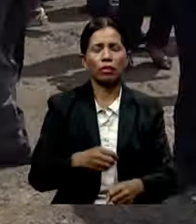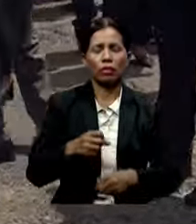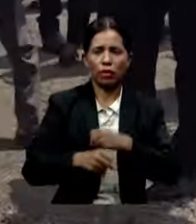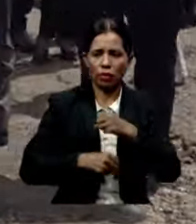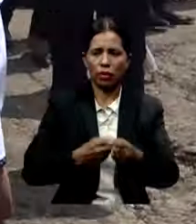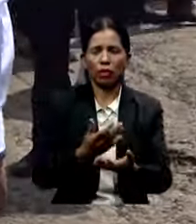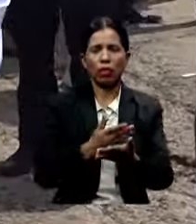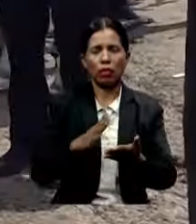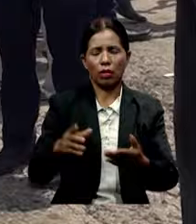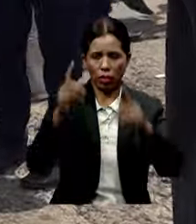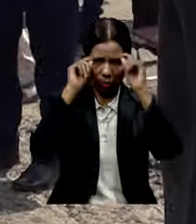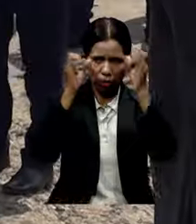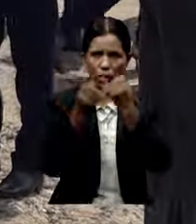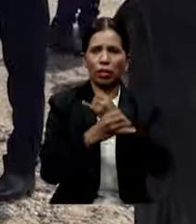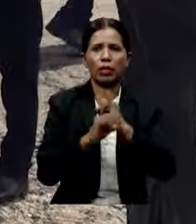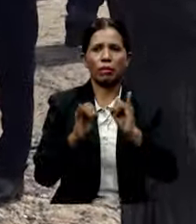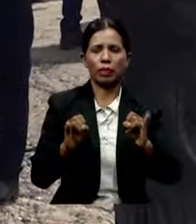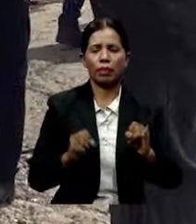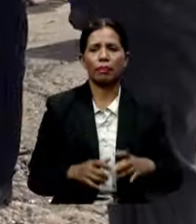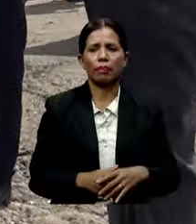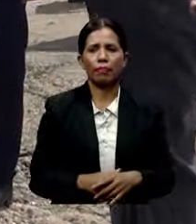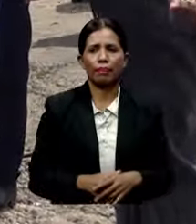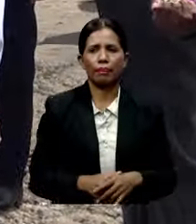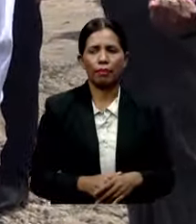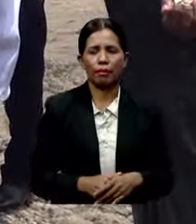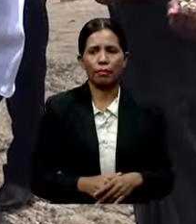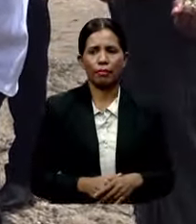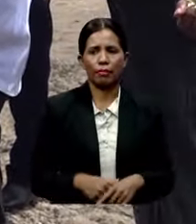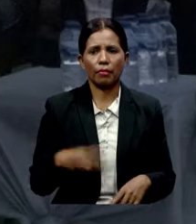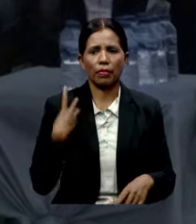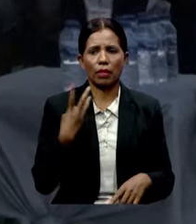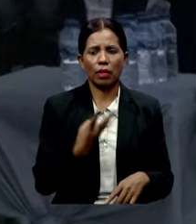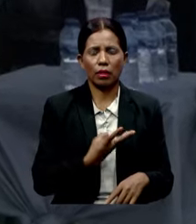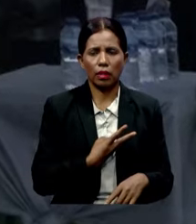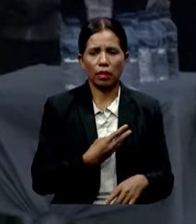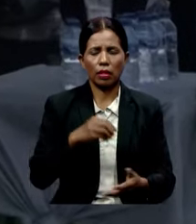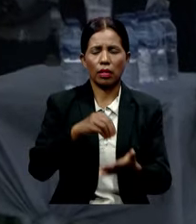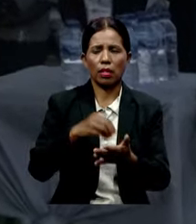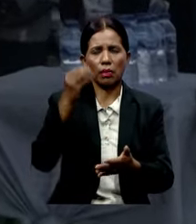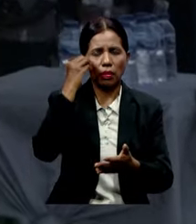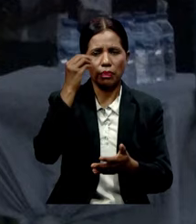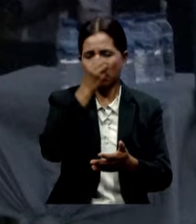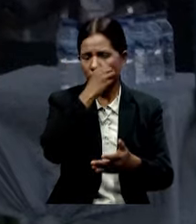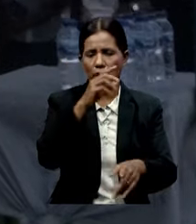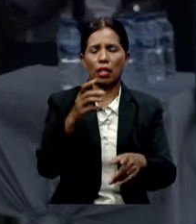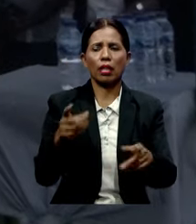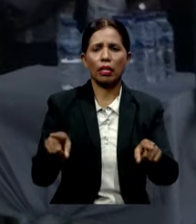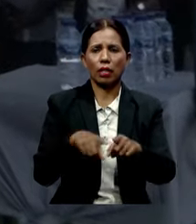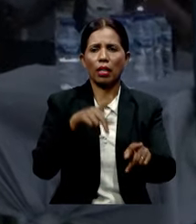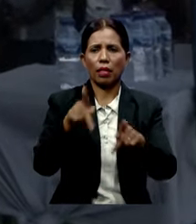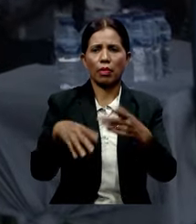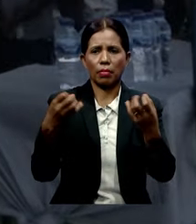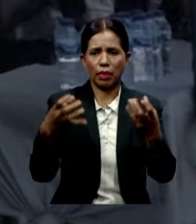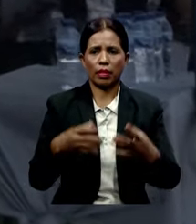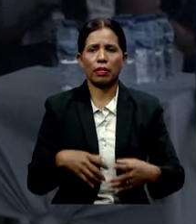Timor Leste na independencia. Ya, yeah, ita tawa ifunan anesan kata ema lubukida